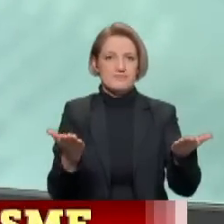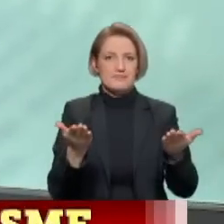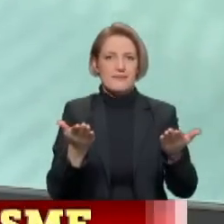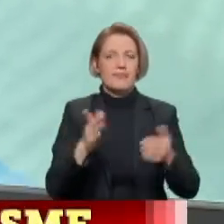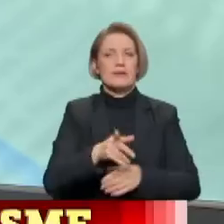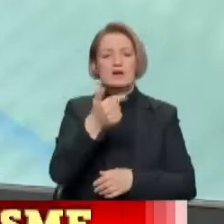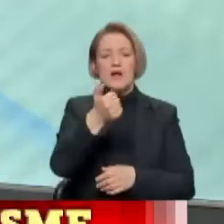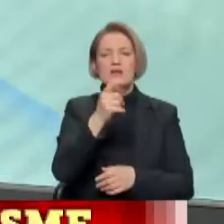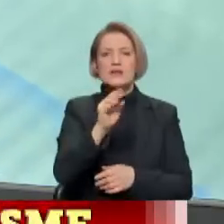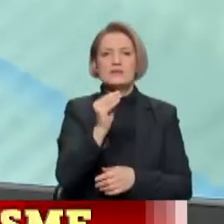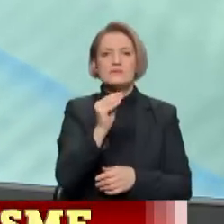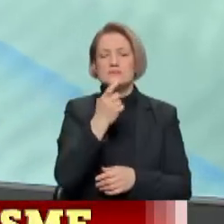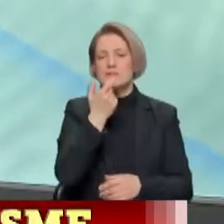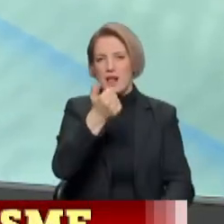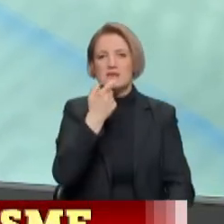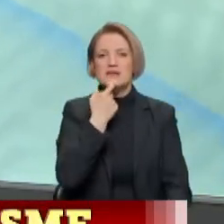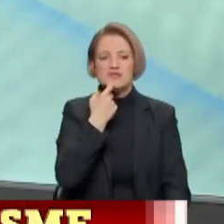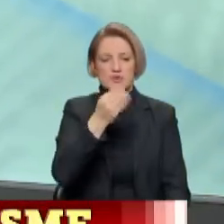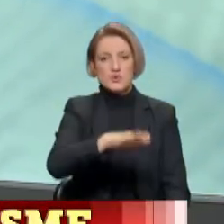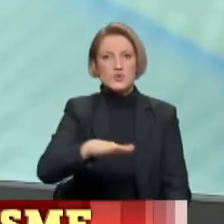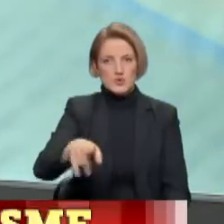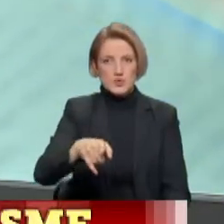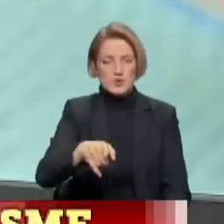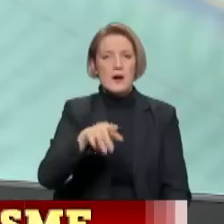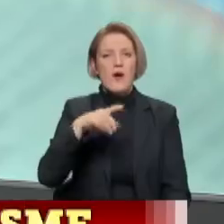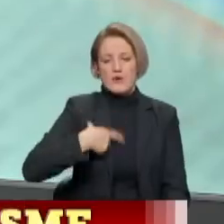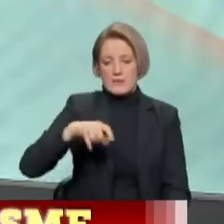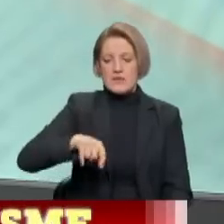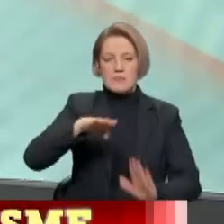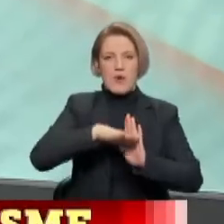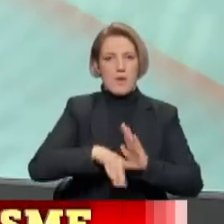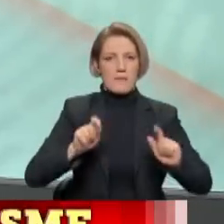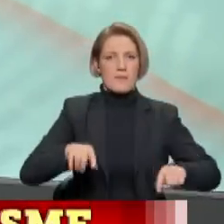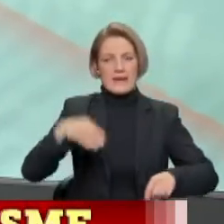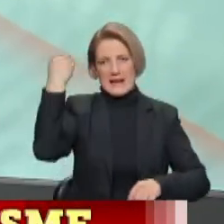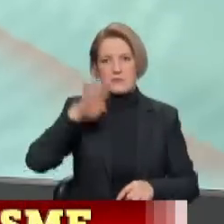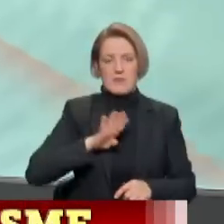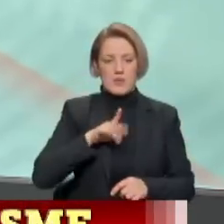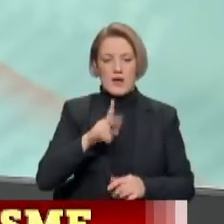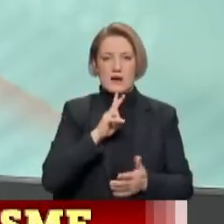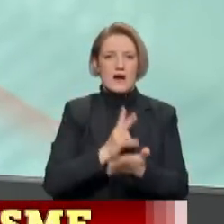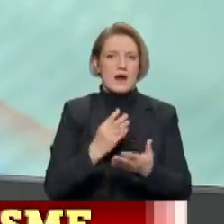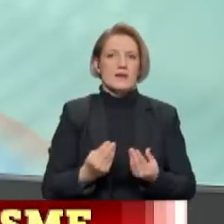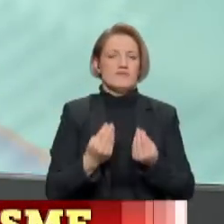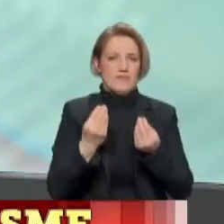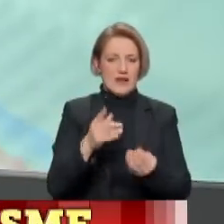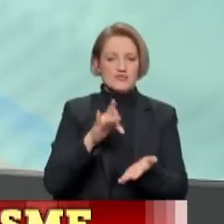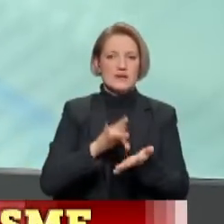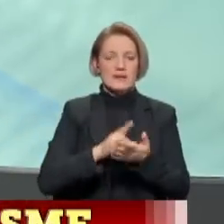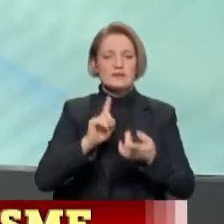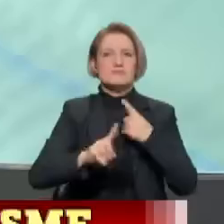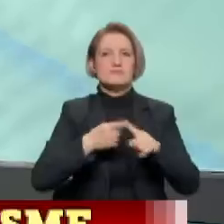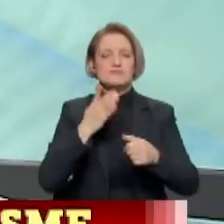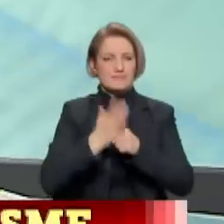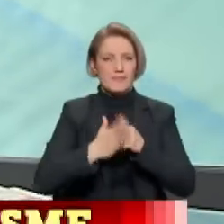istismar davasına geçelim. Özel bir yayın gerçekleştiriyoruz bugün. Ekrem İmamoğlu ile ilgili verilen karardan, cezadan,